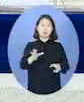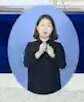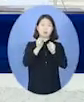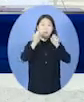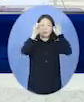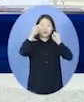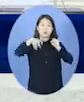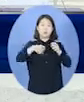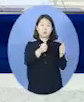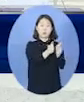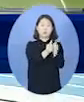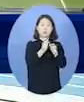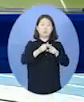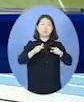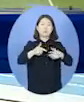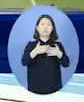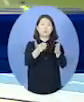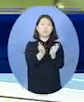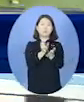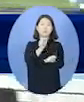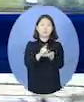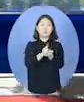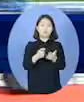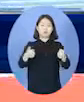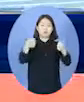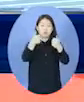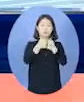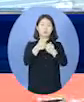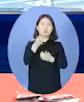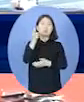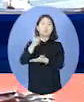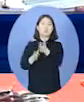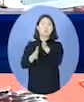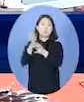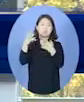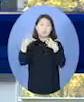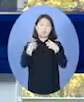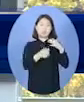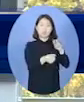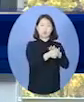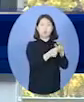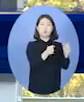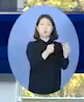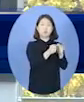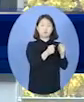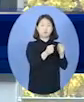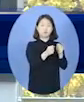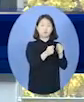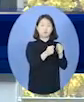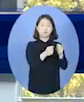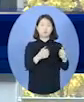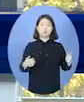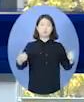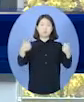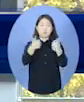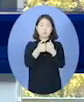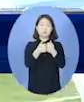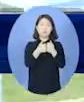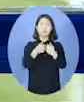13일 아산 종합운동장에서 열린 남자 일반부 축구 결승전에서 천안시청 축구단이 경주 한수원을